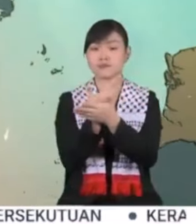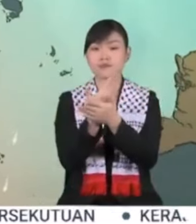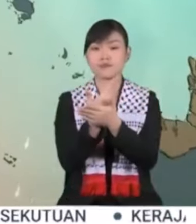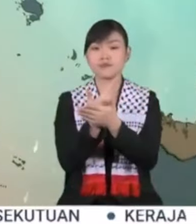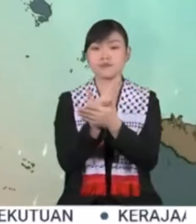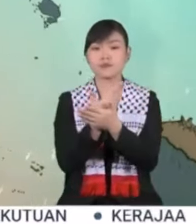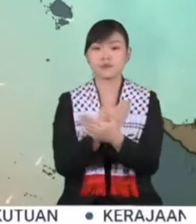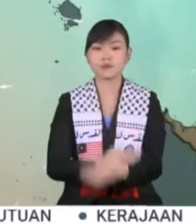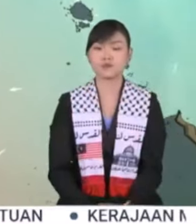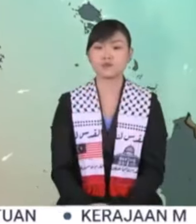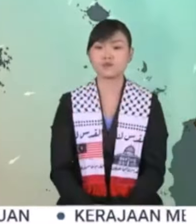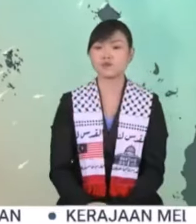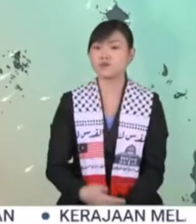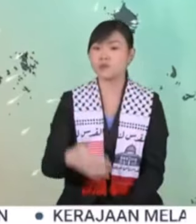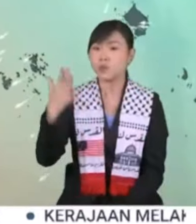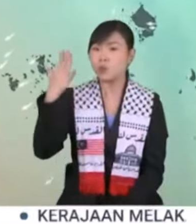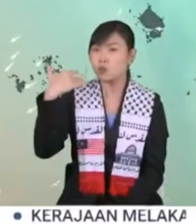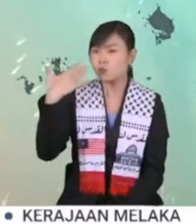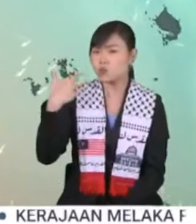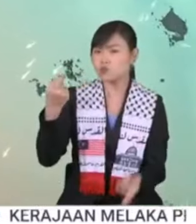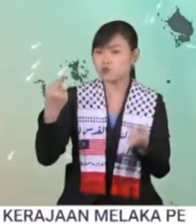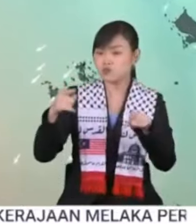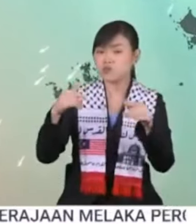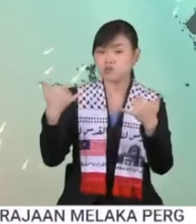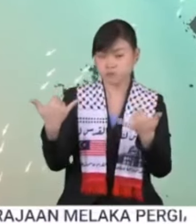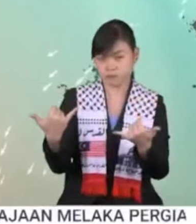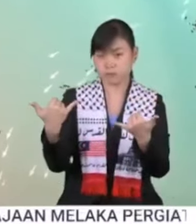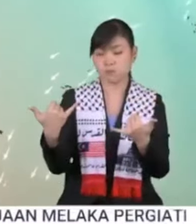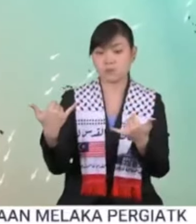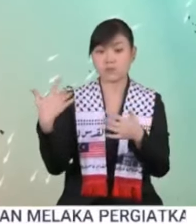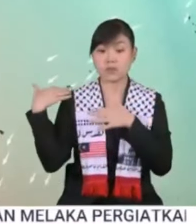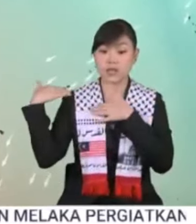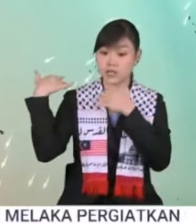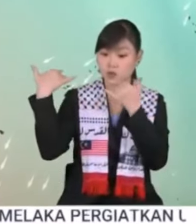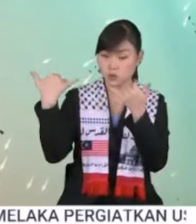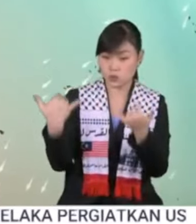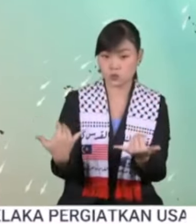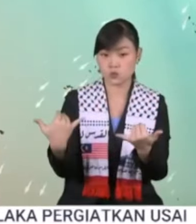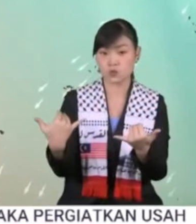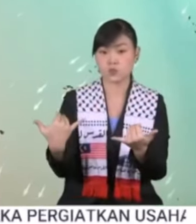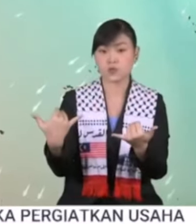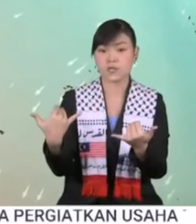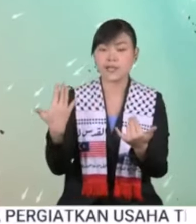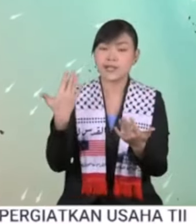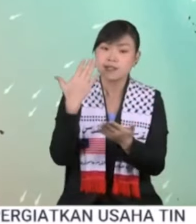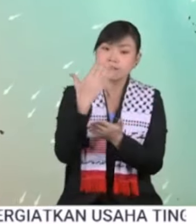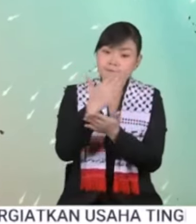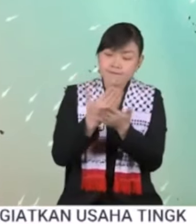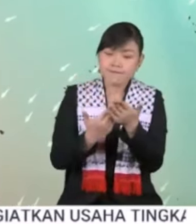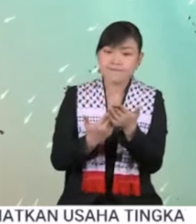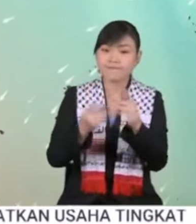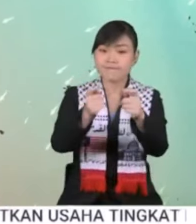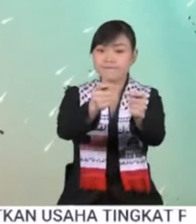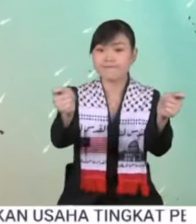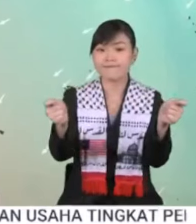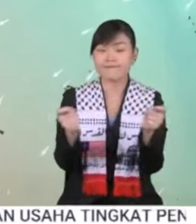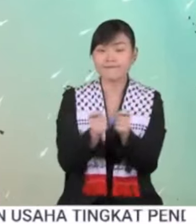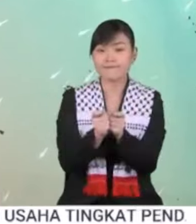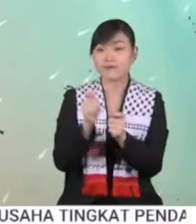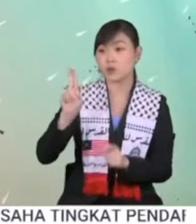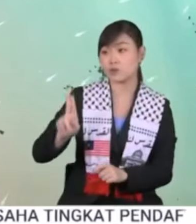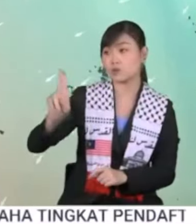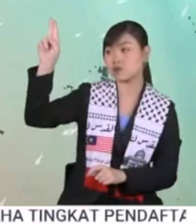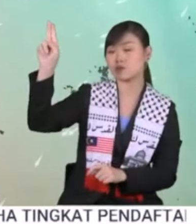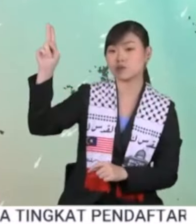haba di rantau negara kita. Setakat hari ini, masih lagi terdapat beberapa kawasan terutamanya di sekitar utara Semenanjung